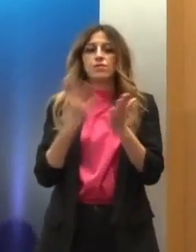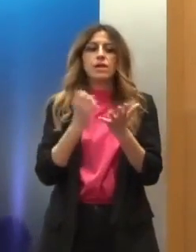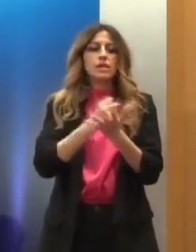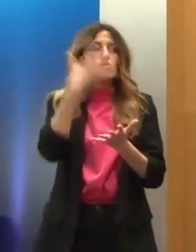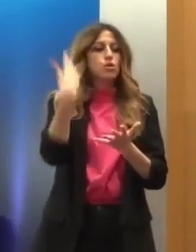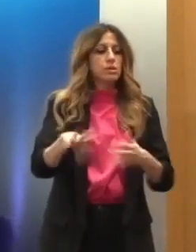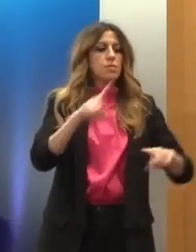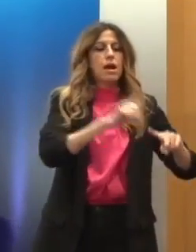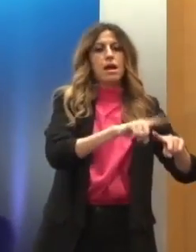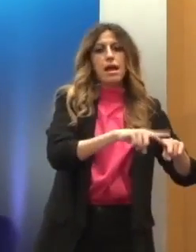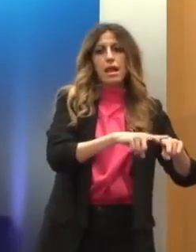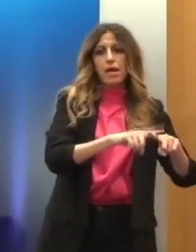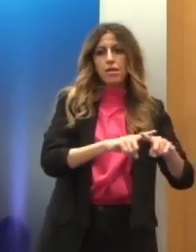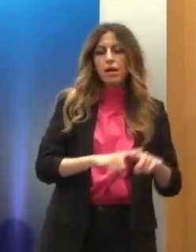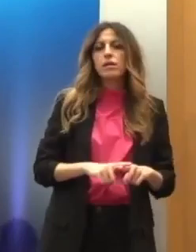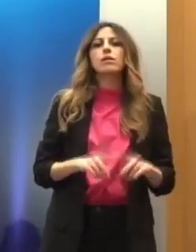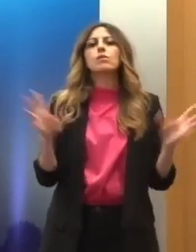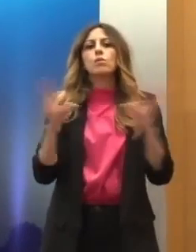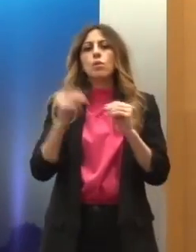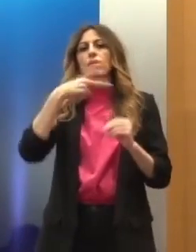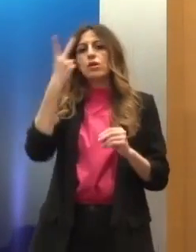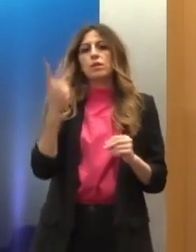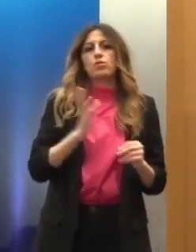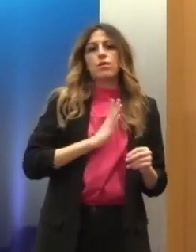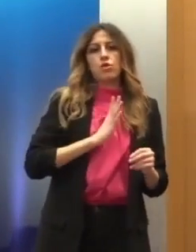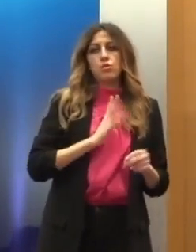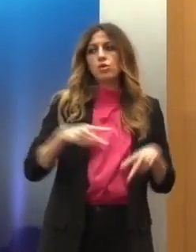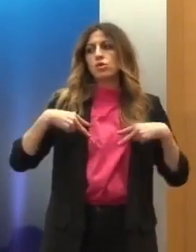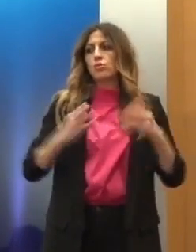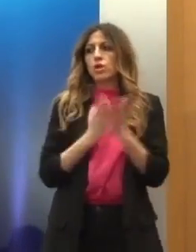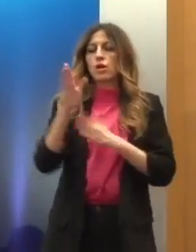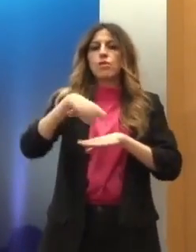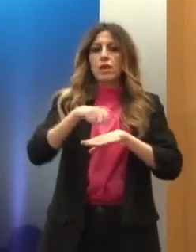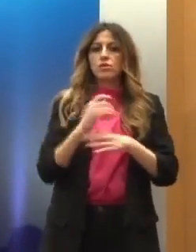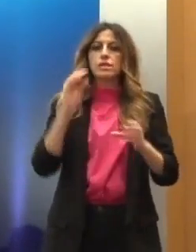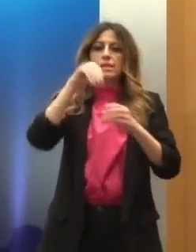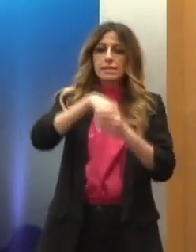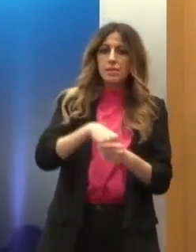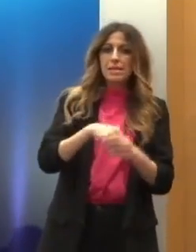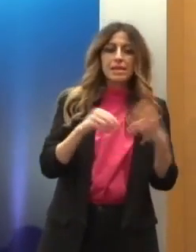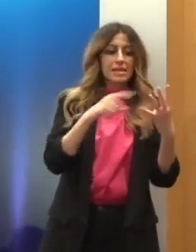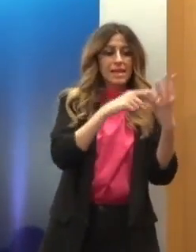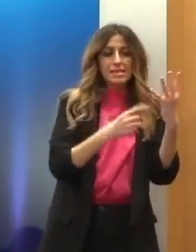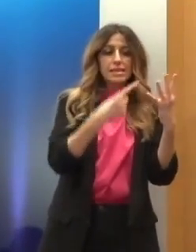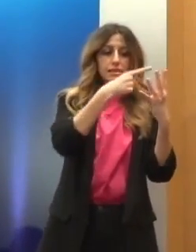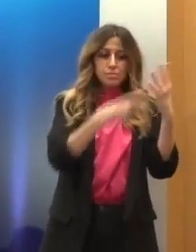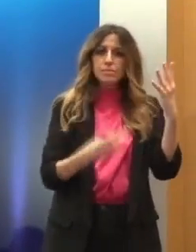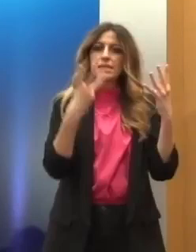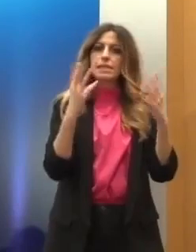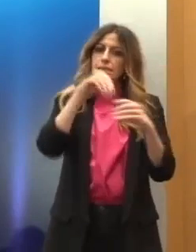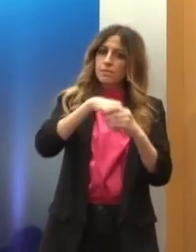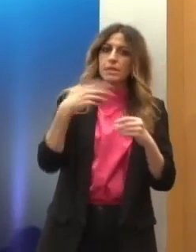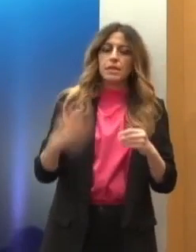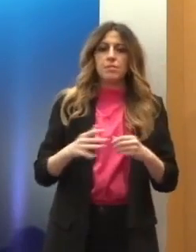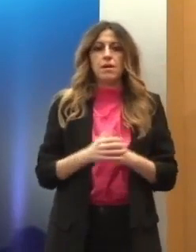μηχανισμών παρακολούθησης των δικαιωμάτων του ανθρώπου. Το Υπουργείο Δικαιοσύνης μετήχε στις 3 από τις 4 αυτές αξιολογήσεις ενώπιον της